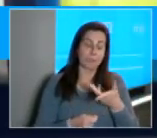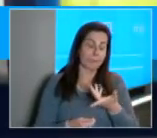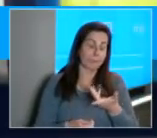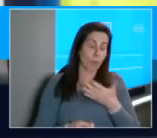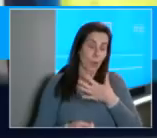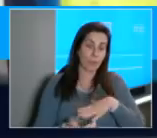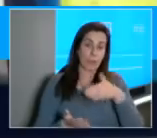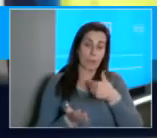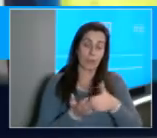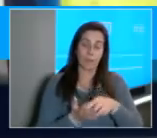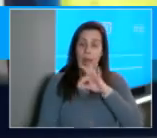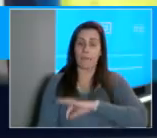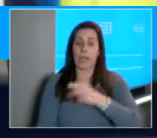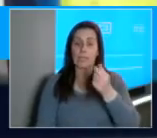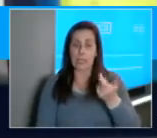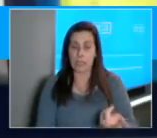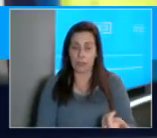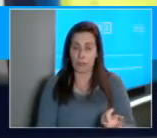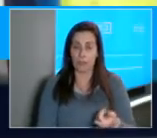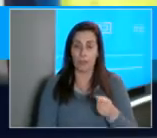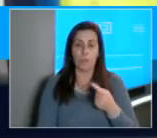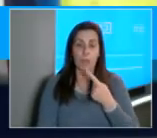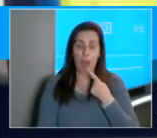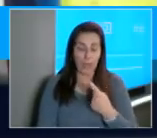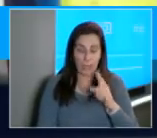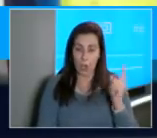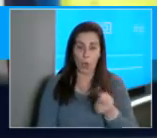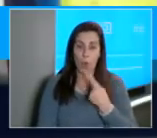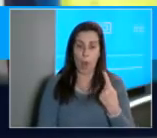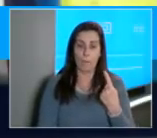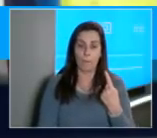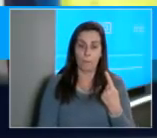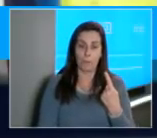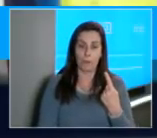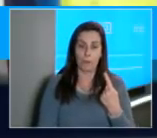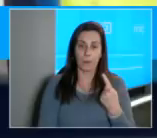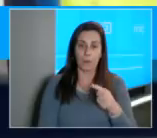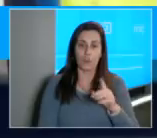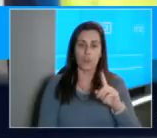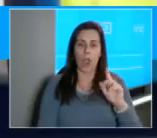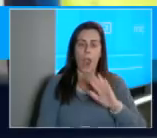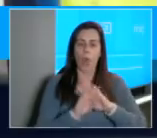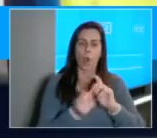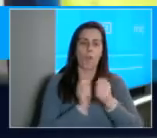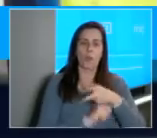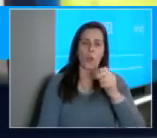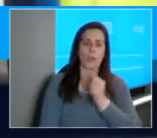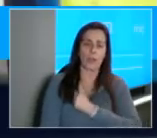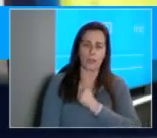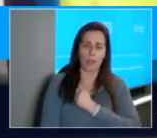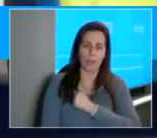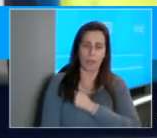רוצים להמשיך לספור שקלים. ולפמפם לתודעה הציבורית את קמפיין ההדתה שכביכול קיים